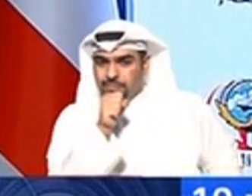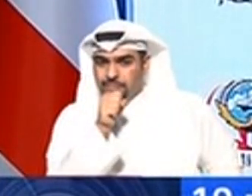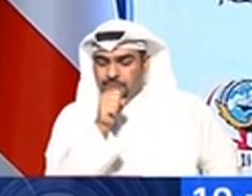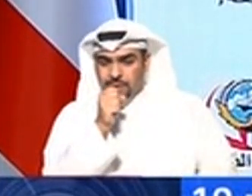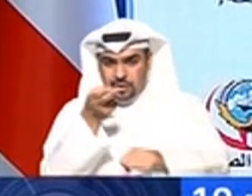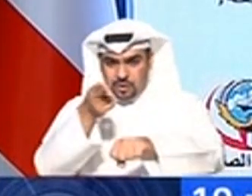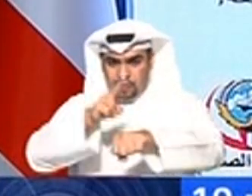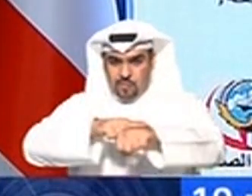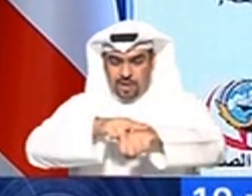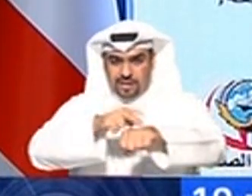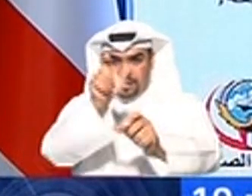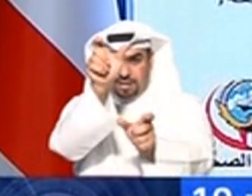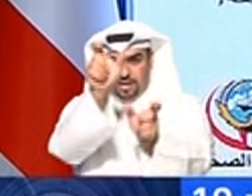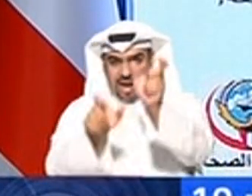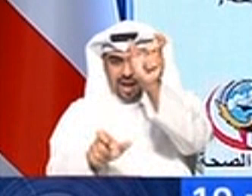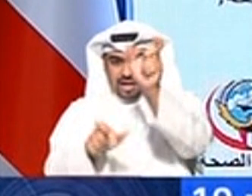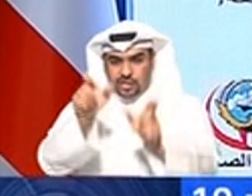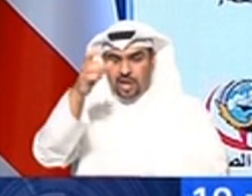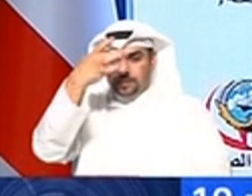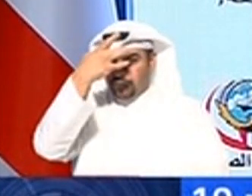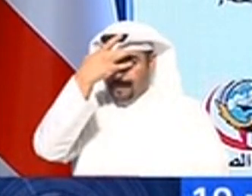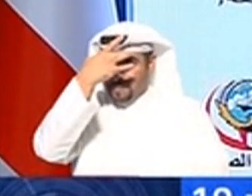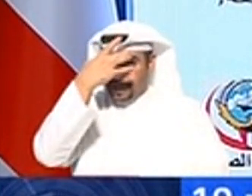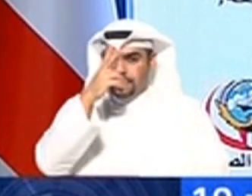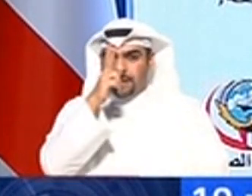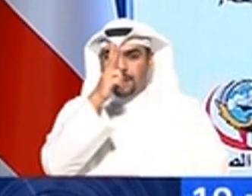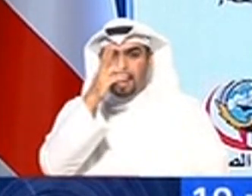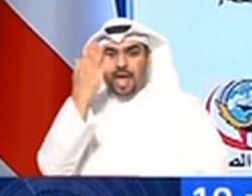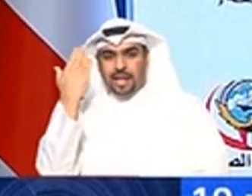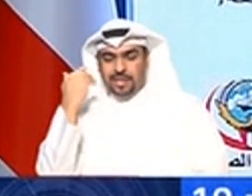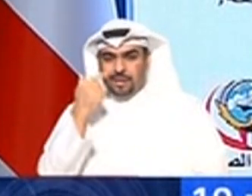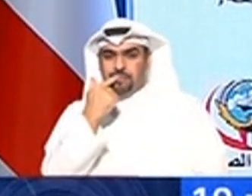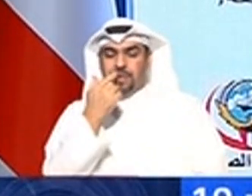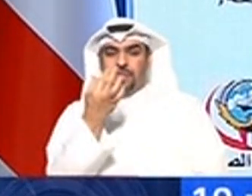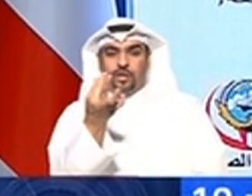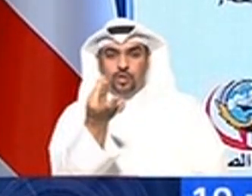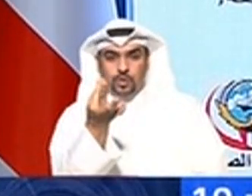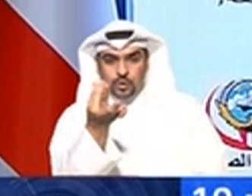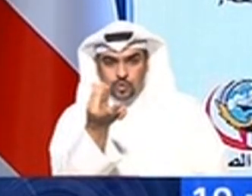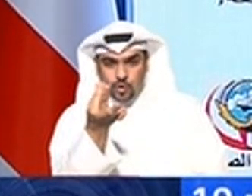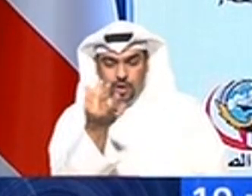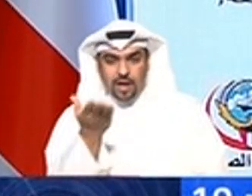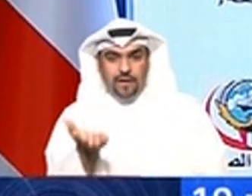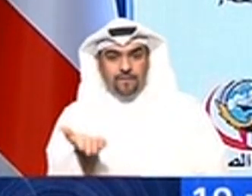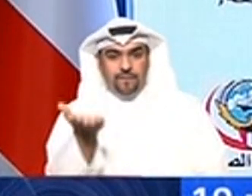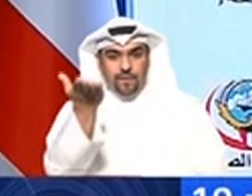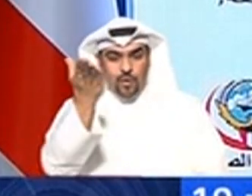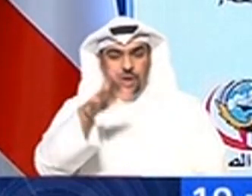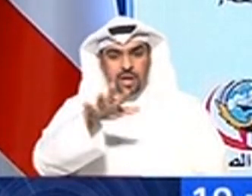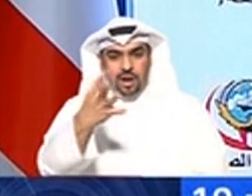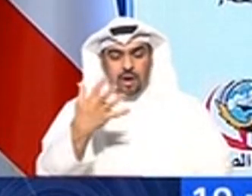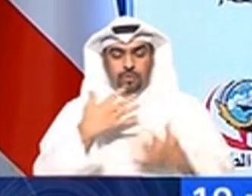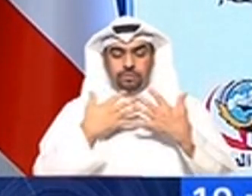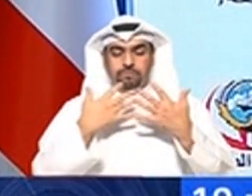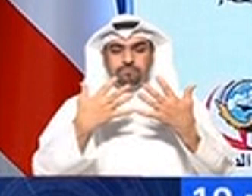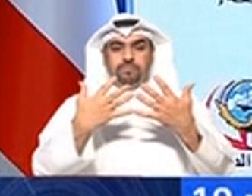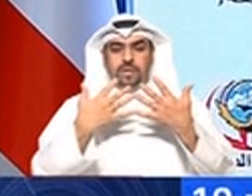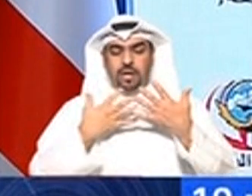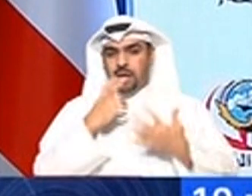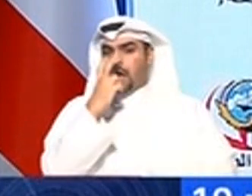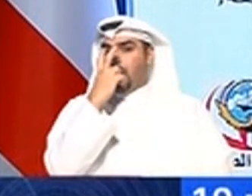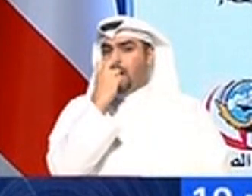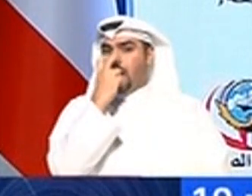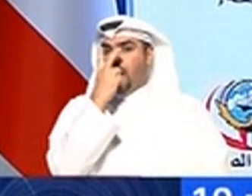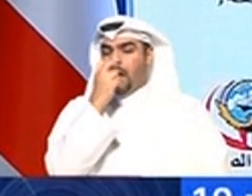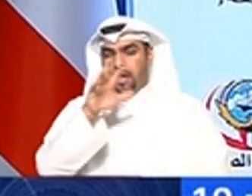المصابين بحالات مرضية سابقة مثل داء السكري أو الربو البرونكي الأزمة أو أمراض